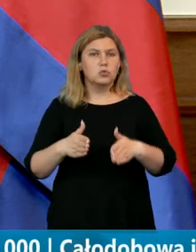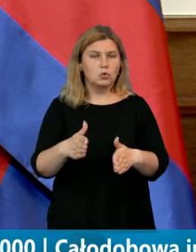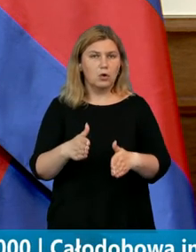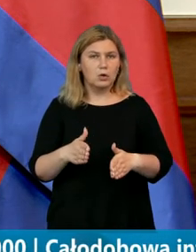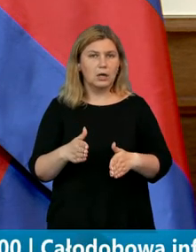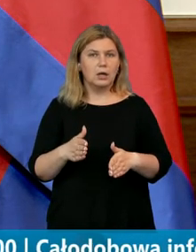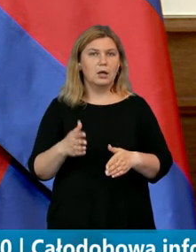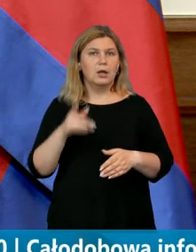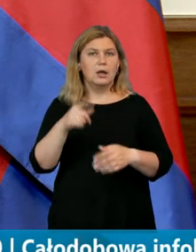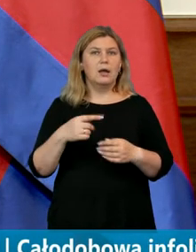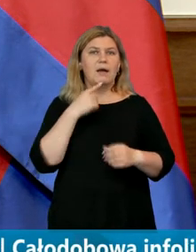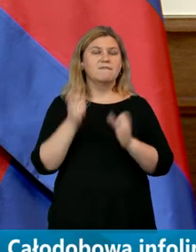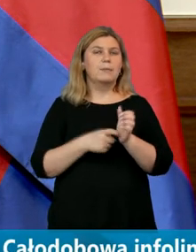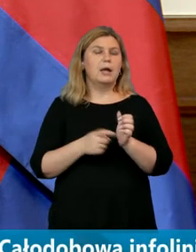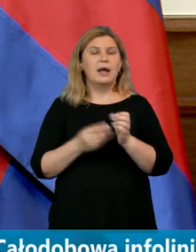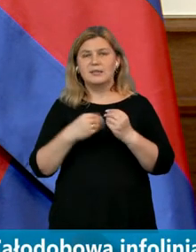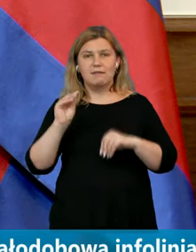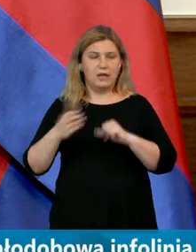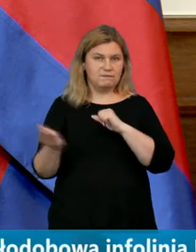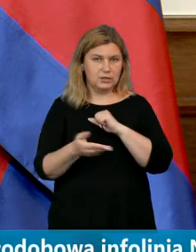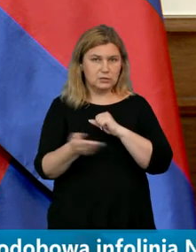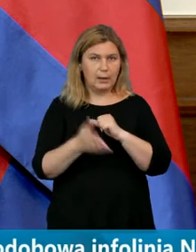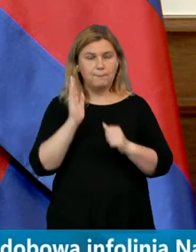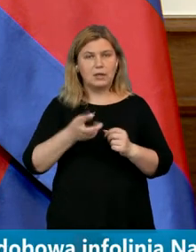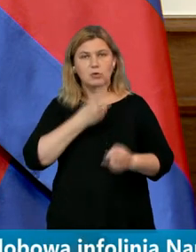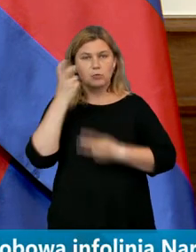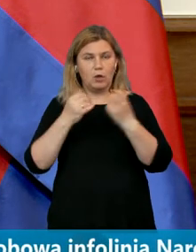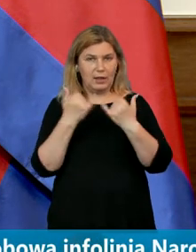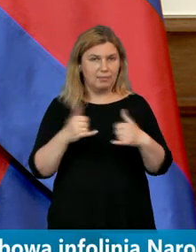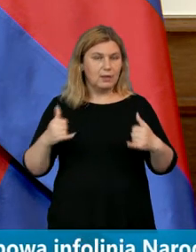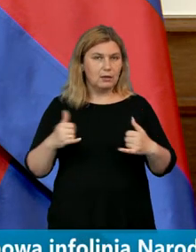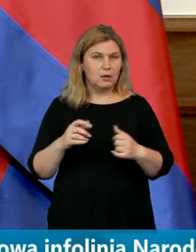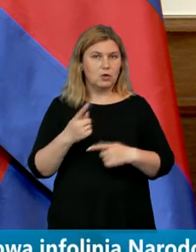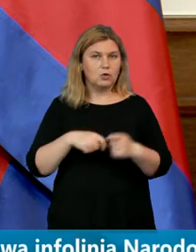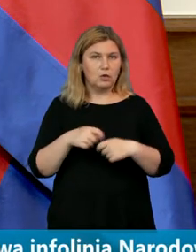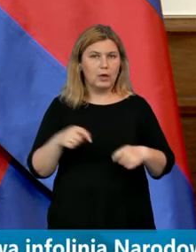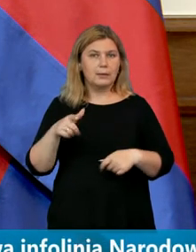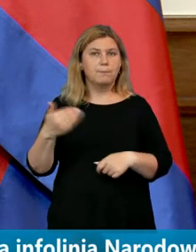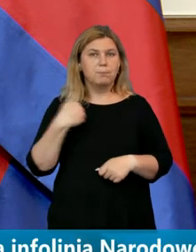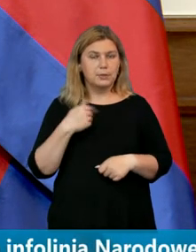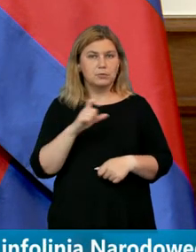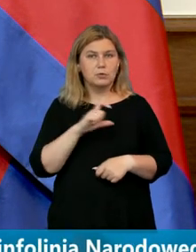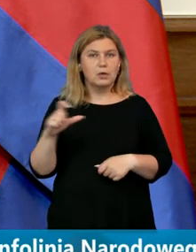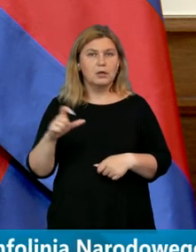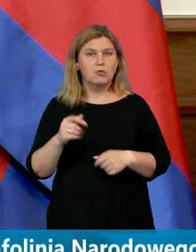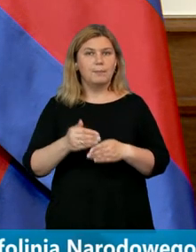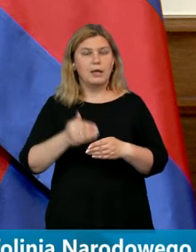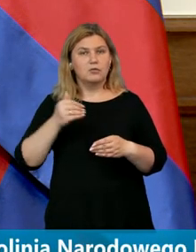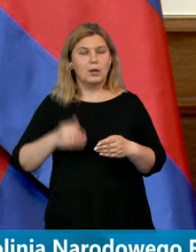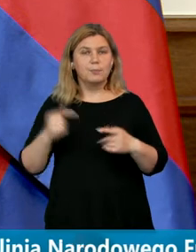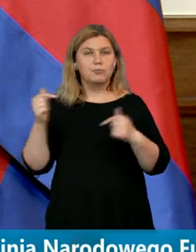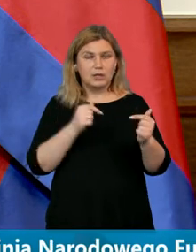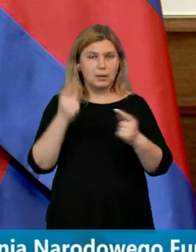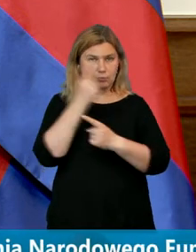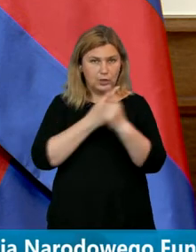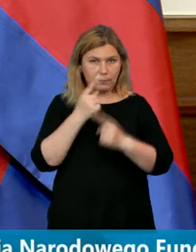wymagała największej liczby wycinek, więc będziemy szukać innych rozwiązań, ale tam był ten czas na to, żeby jeszcze cofnąć się chwilę, przedyskutować, przemyśleć.